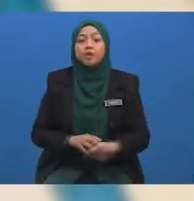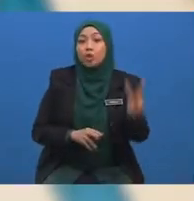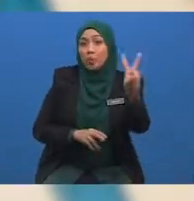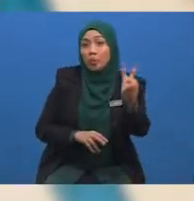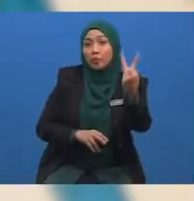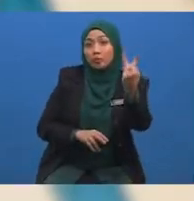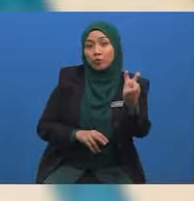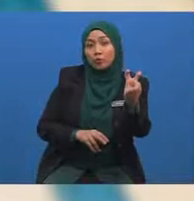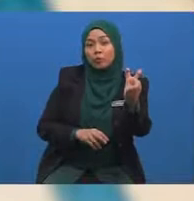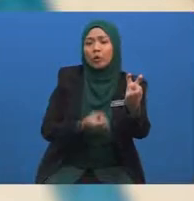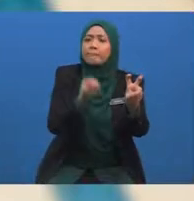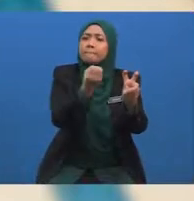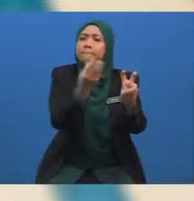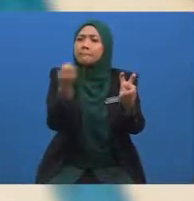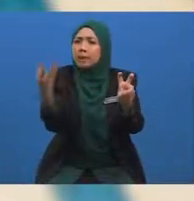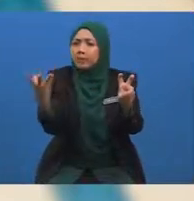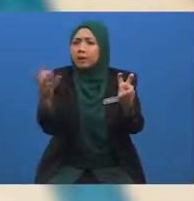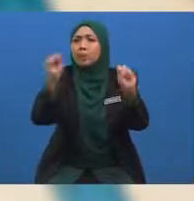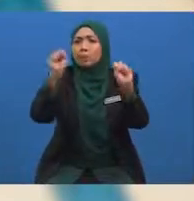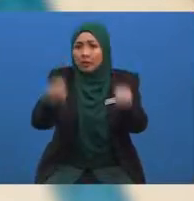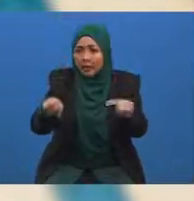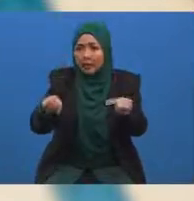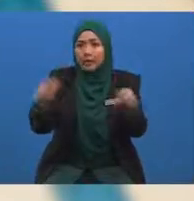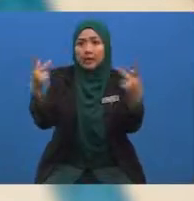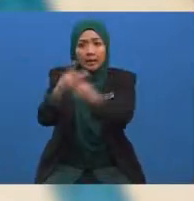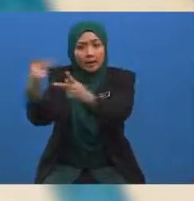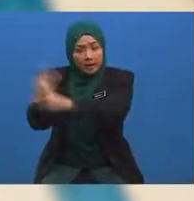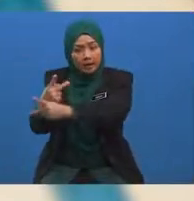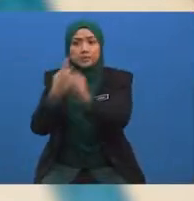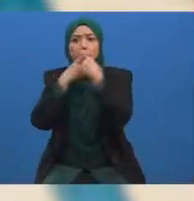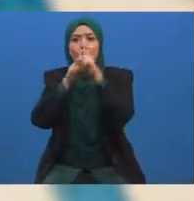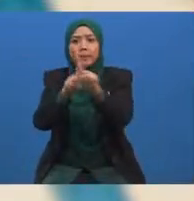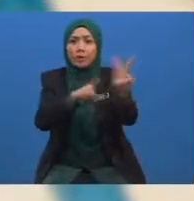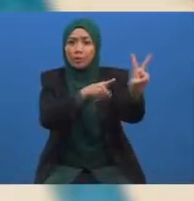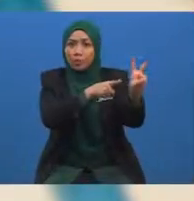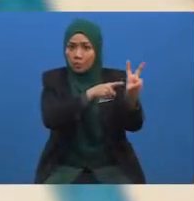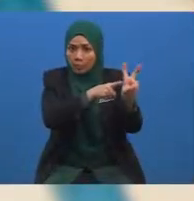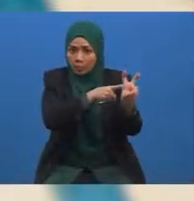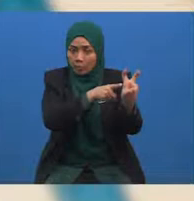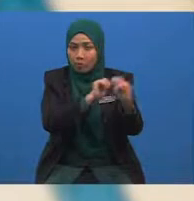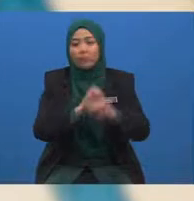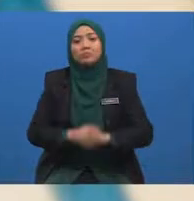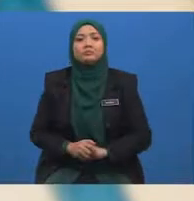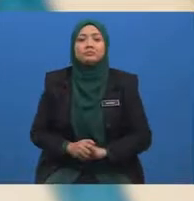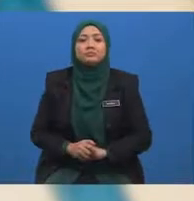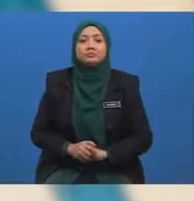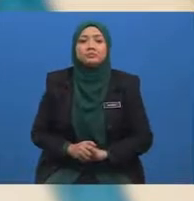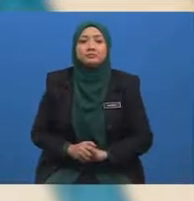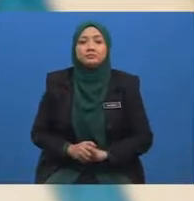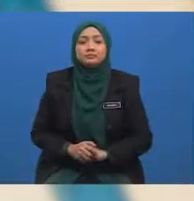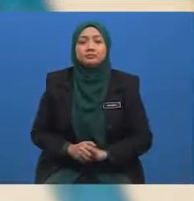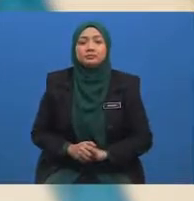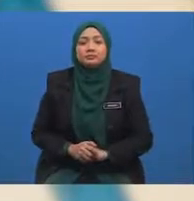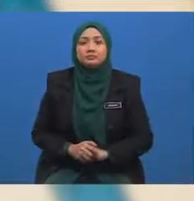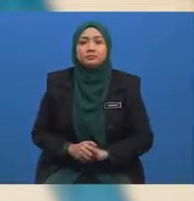20. Nombor apa yang kita darab? Jawapannya 20. Tepat